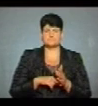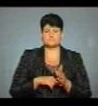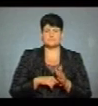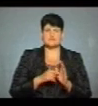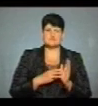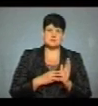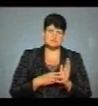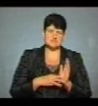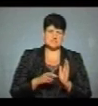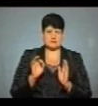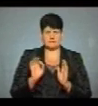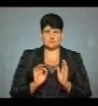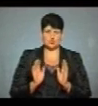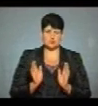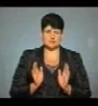80%